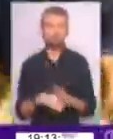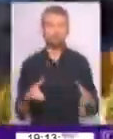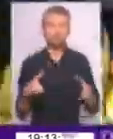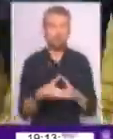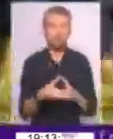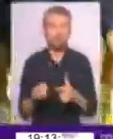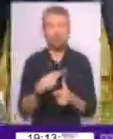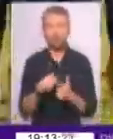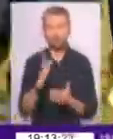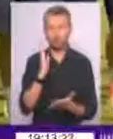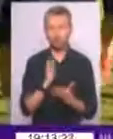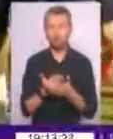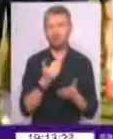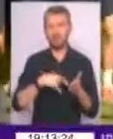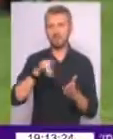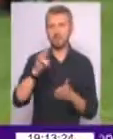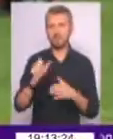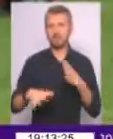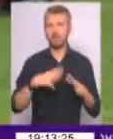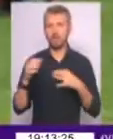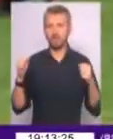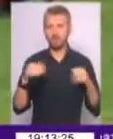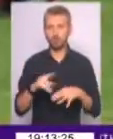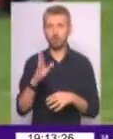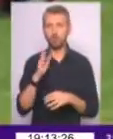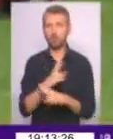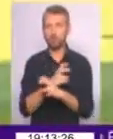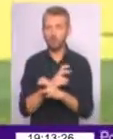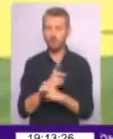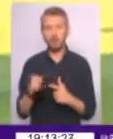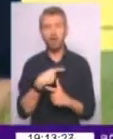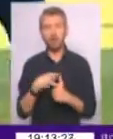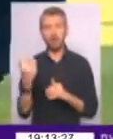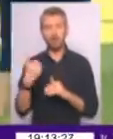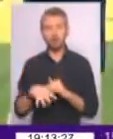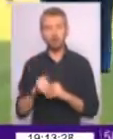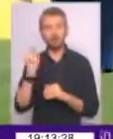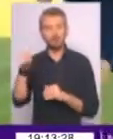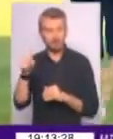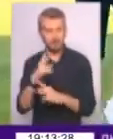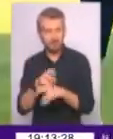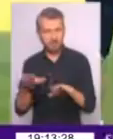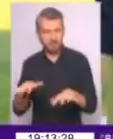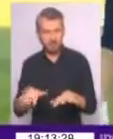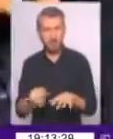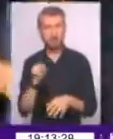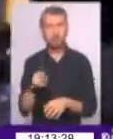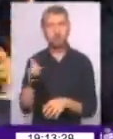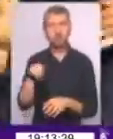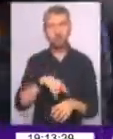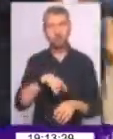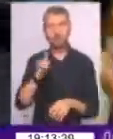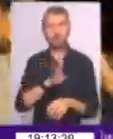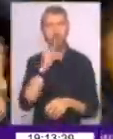або безпосередньо перед вильотом на тренувальні збори, що пройдуть в Австрії, або вже на тірольській землі. Туди «Динамо» відлітає вранці